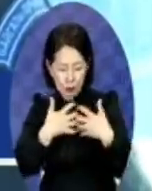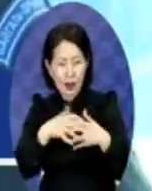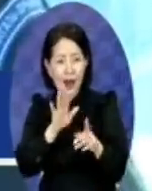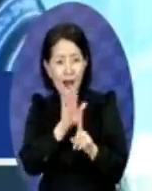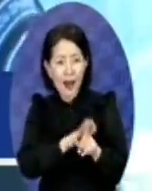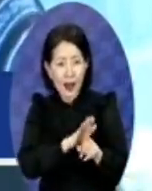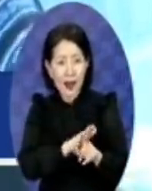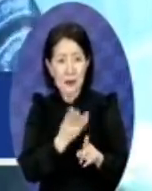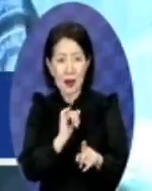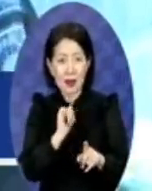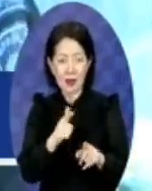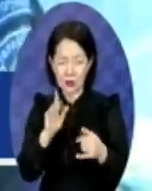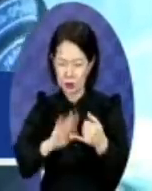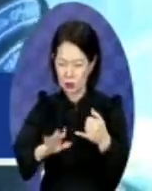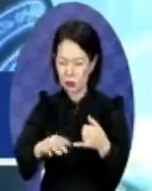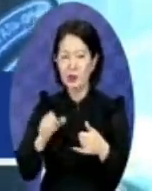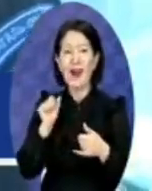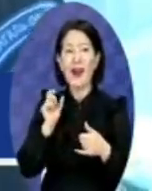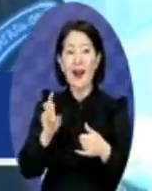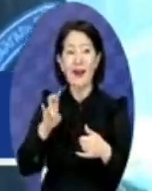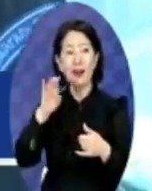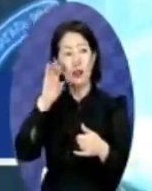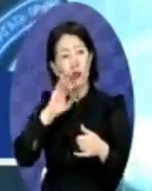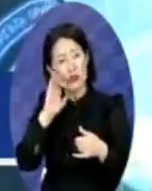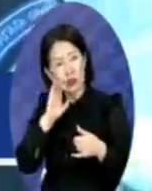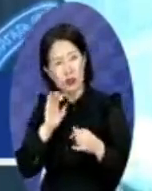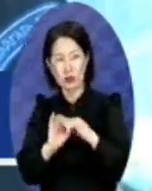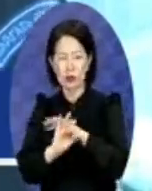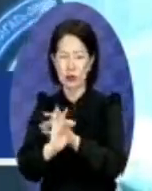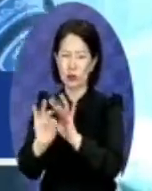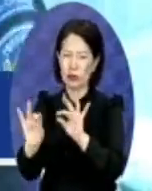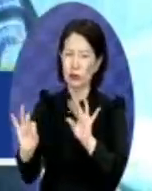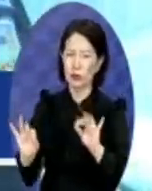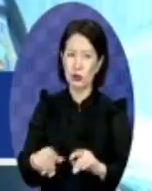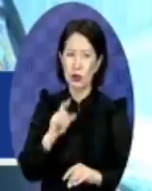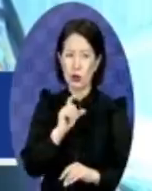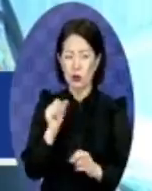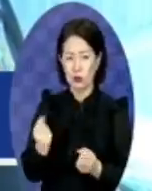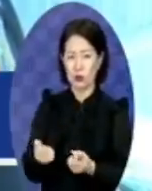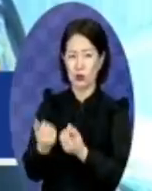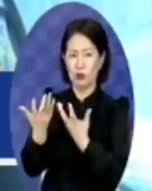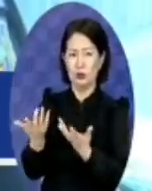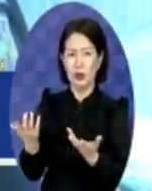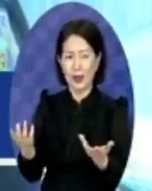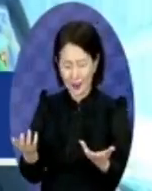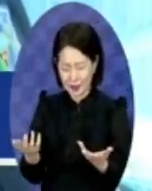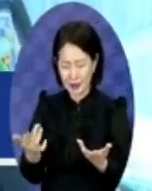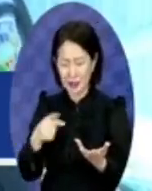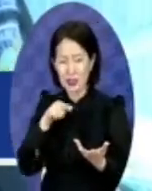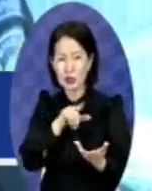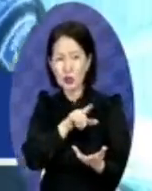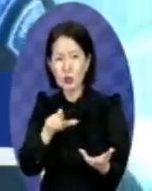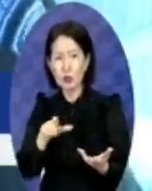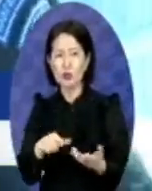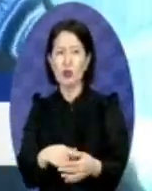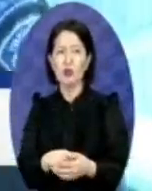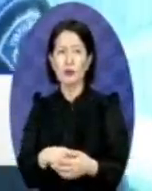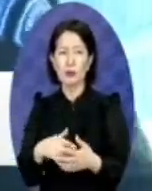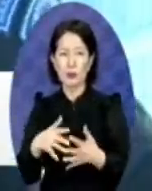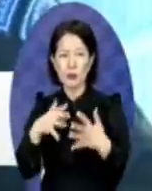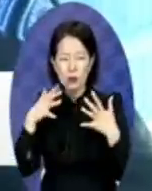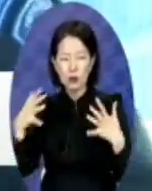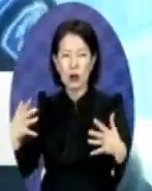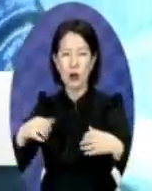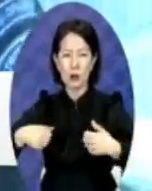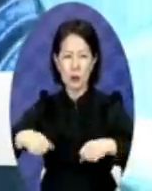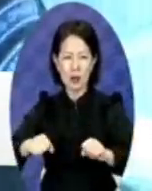одоо сүүлийн үед бас нэг ан сонирхдаг янз бүрийн нэг ингээл нэг хүмүүс гараад ирсэн байгаа шүү дээ. Тэд нар бол нэг их том мостой